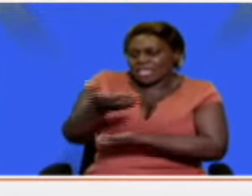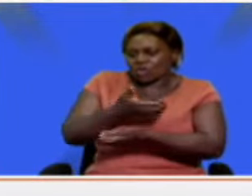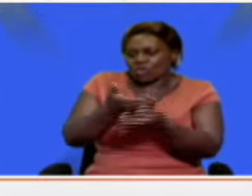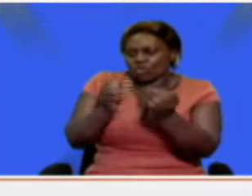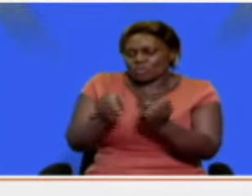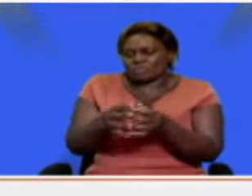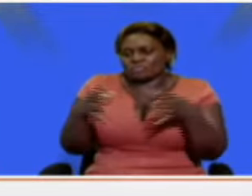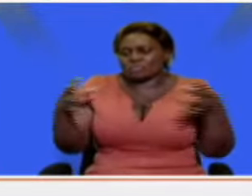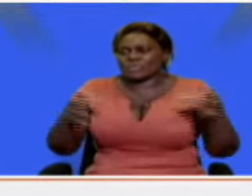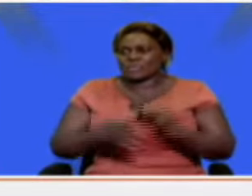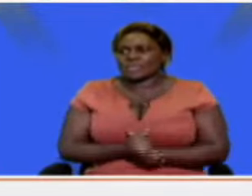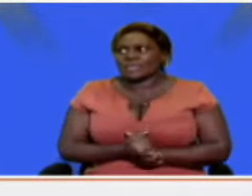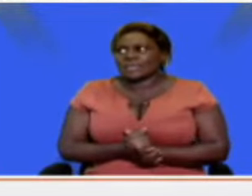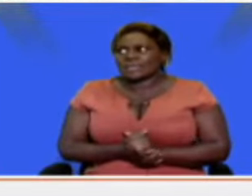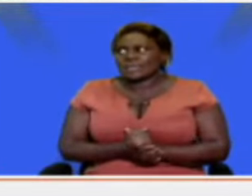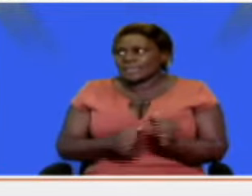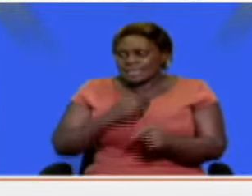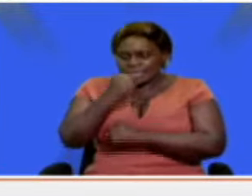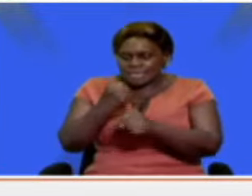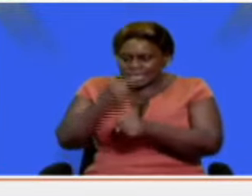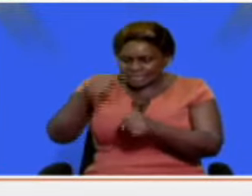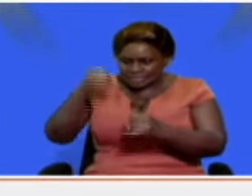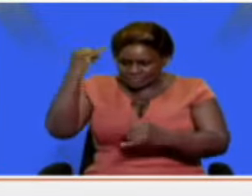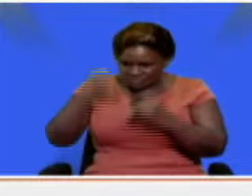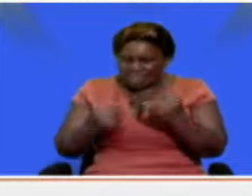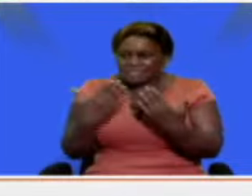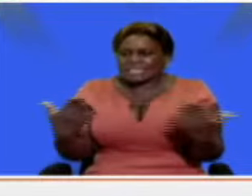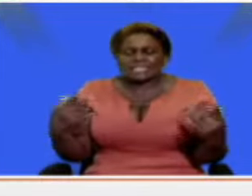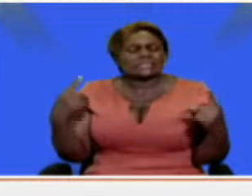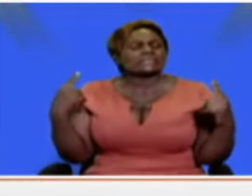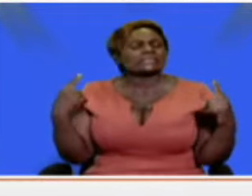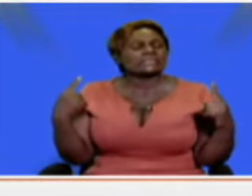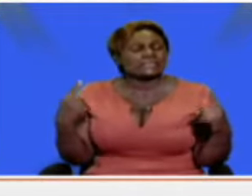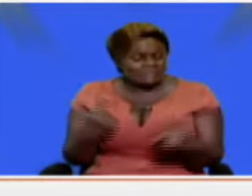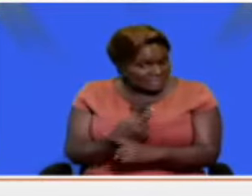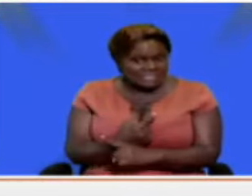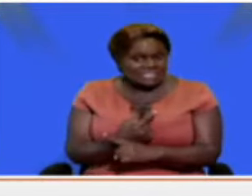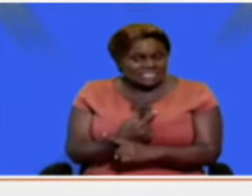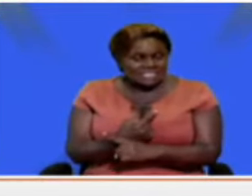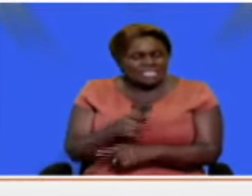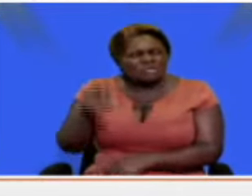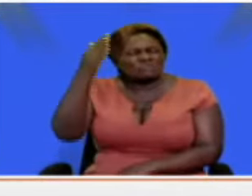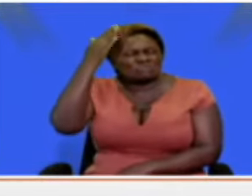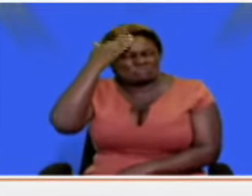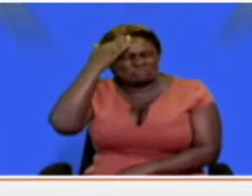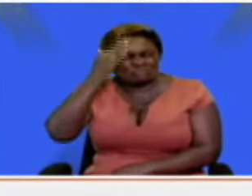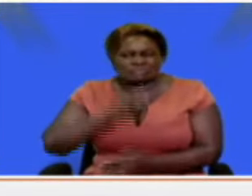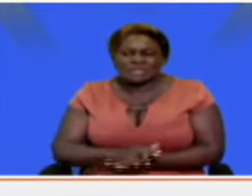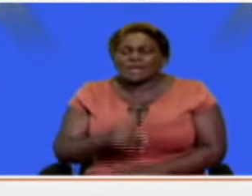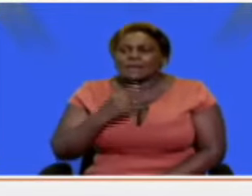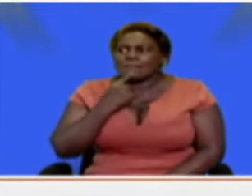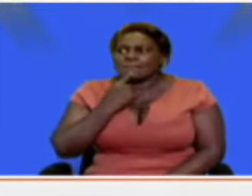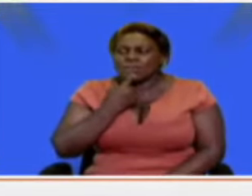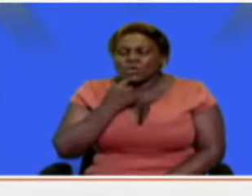the country. By the end of this year, mambo itakuwa mambo tofauti sana. Unajua, moja